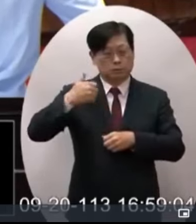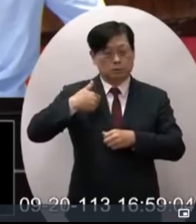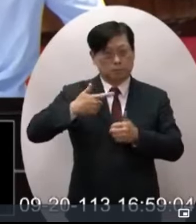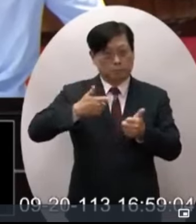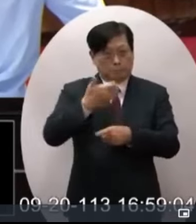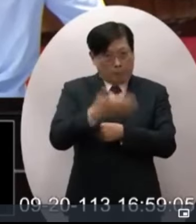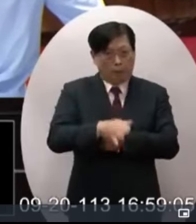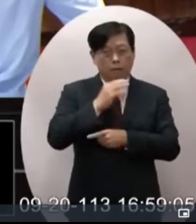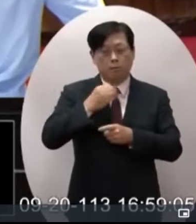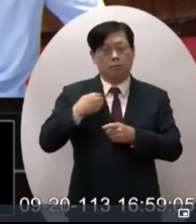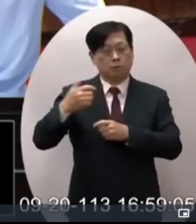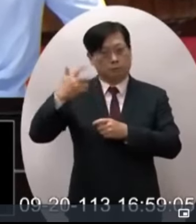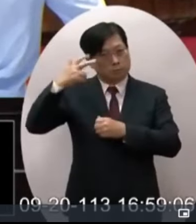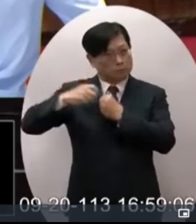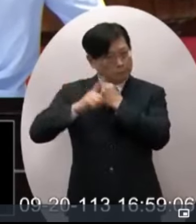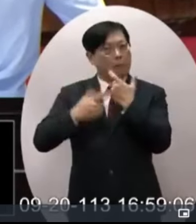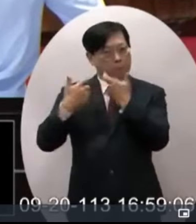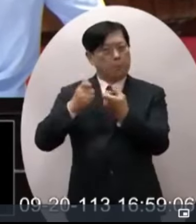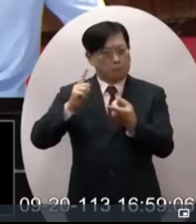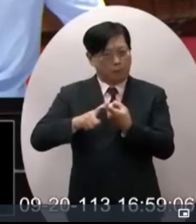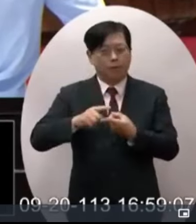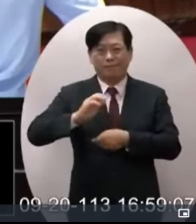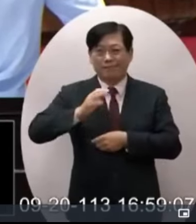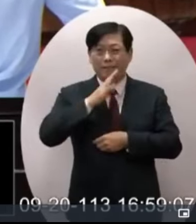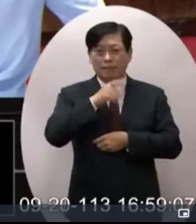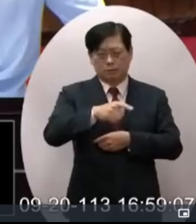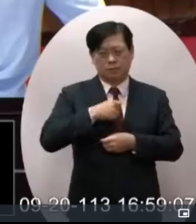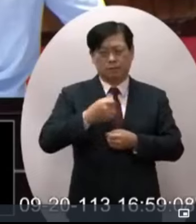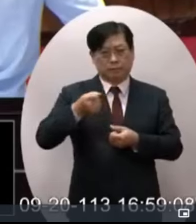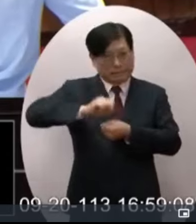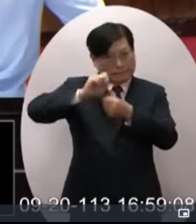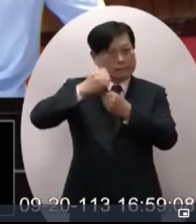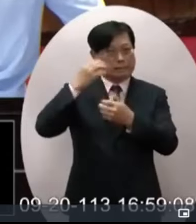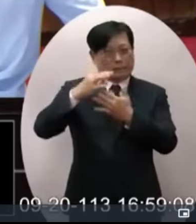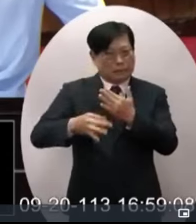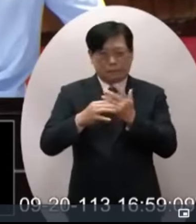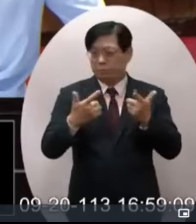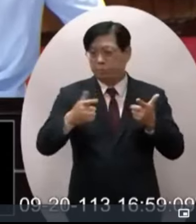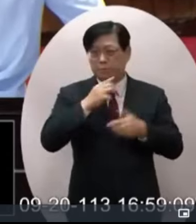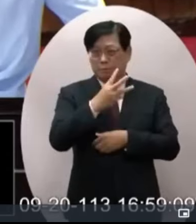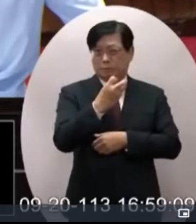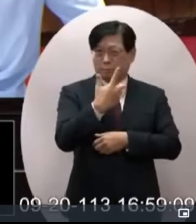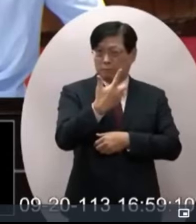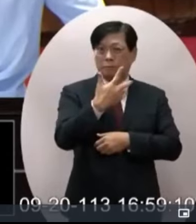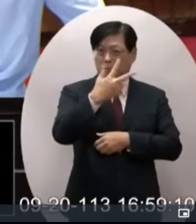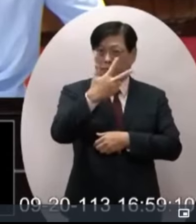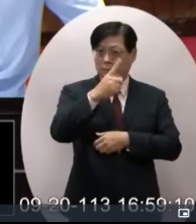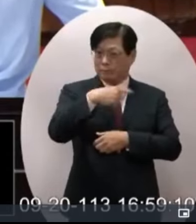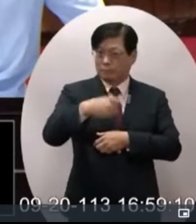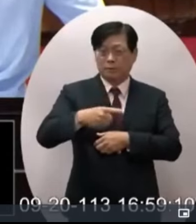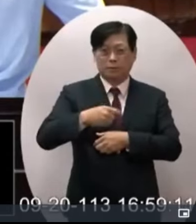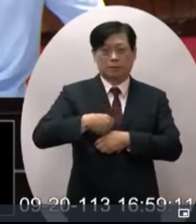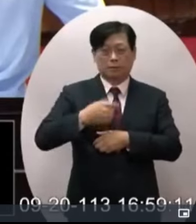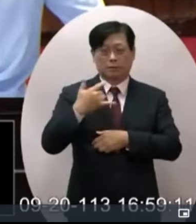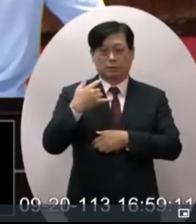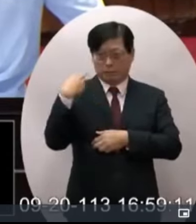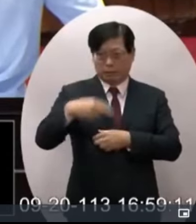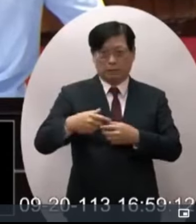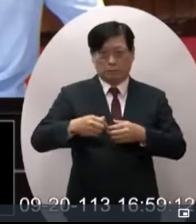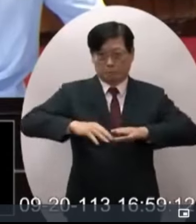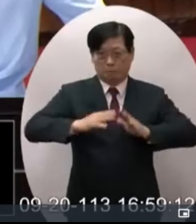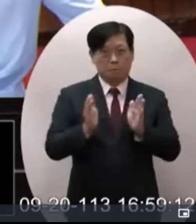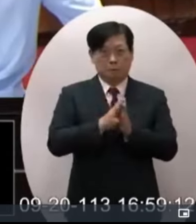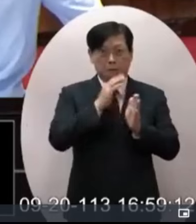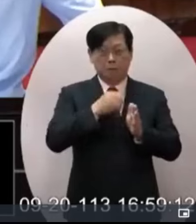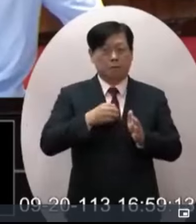宪，但是我们担心的是用这样关关卡卡，而不是让37名的死刑犯又一次得到